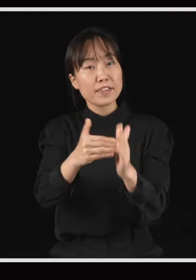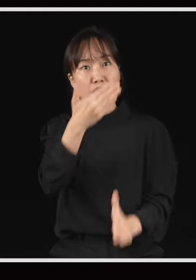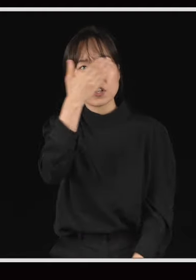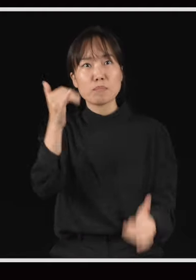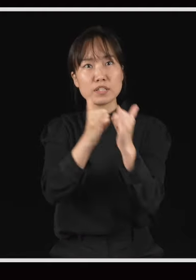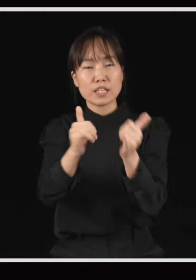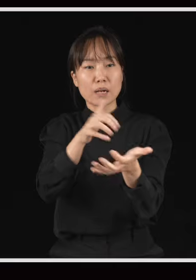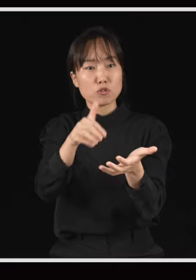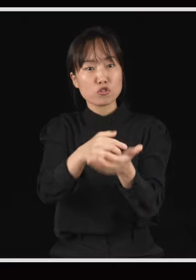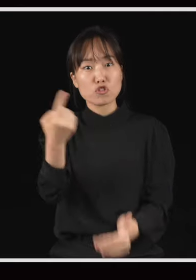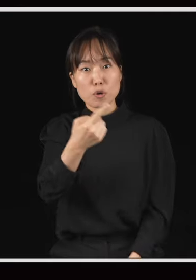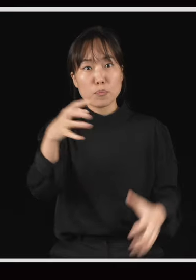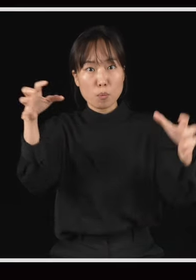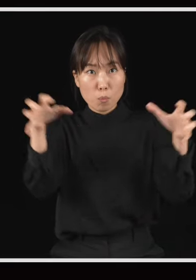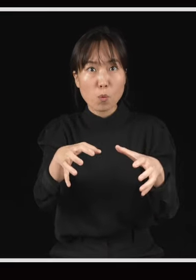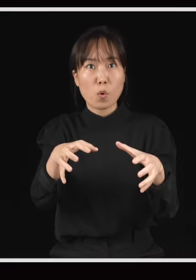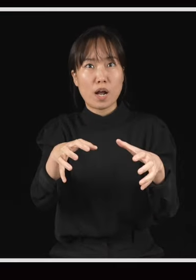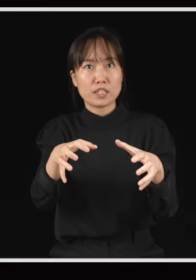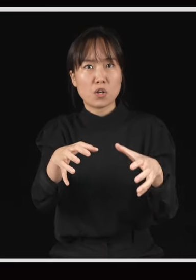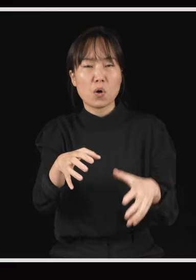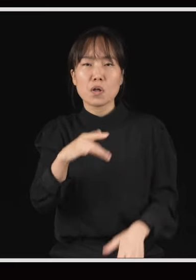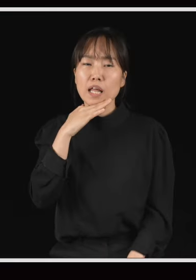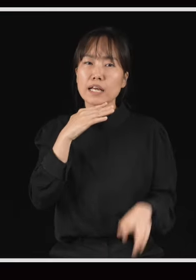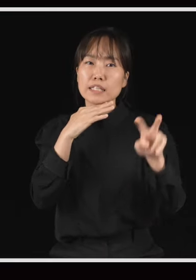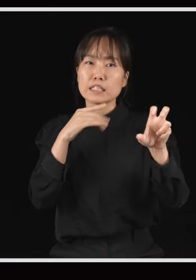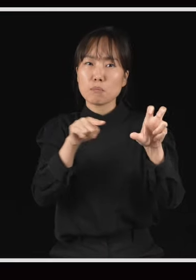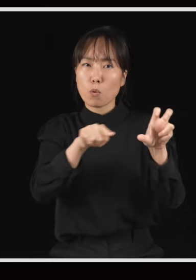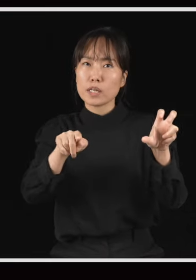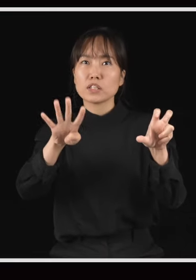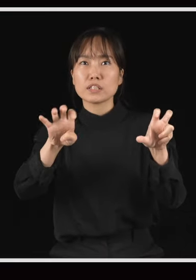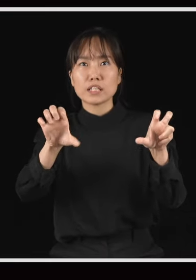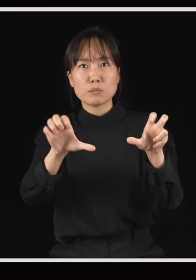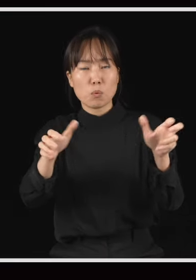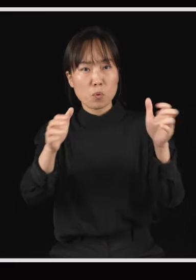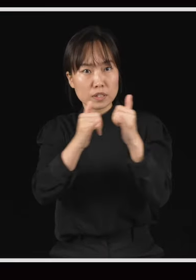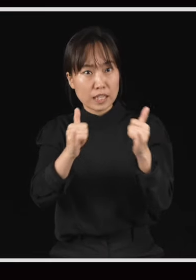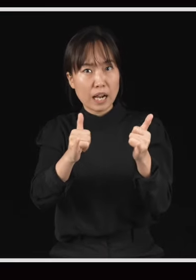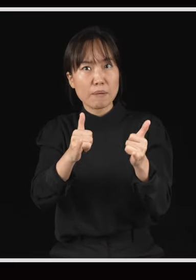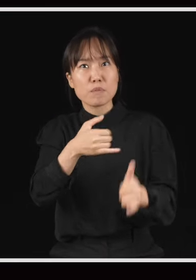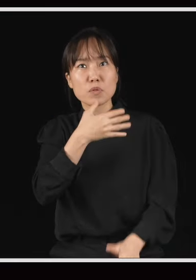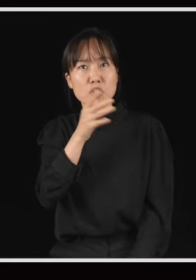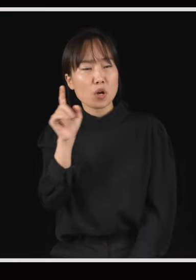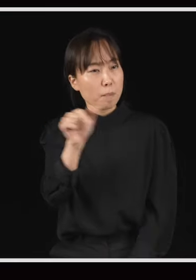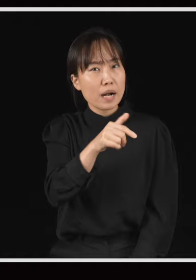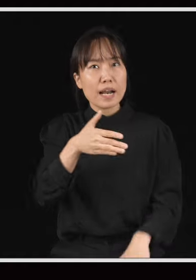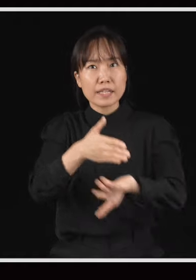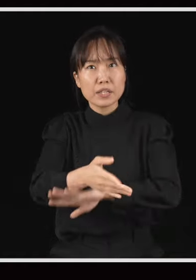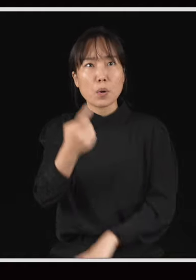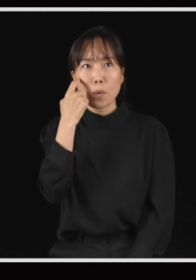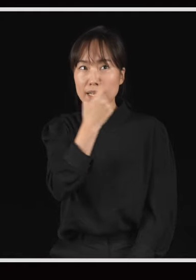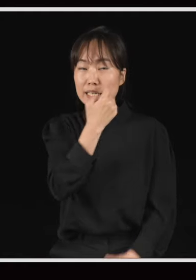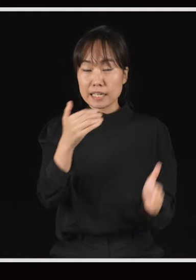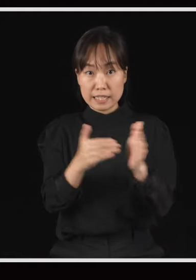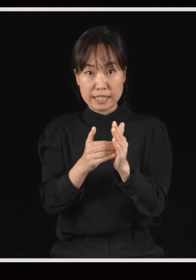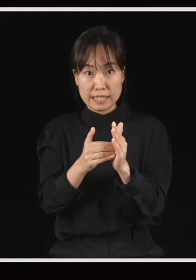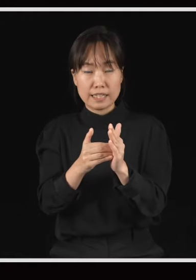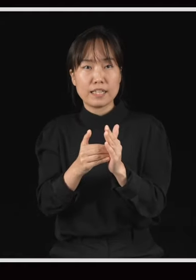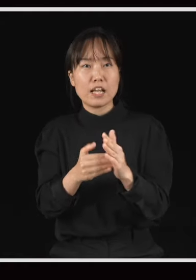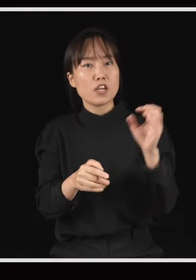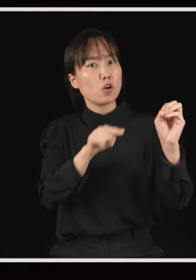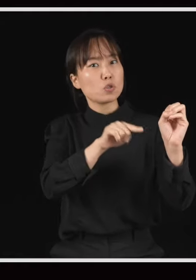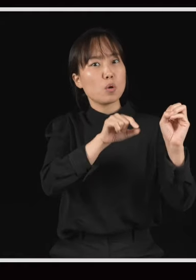사람들 1000명을 모집을 해서 25세부터 45세까지의 노화 속도를 측정을 합니다. 실제로